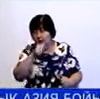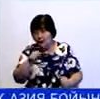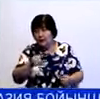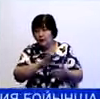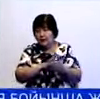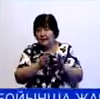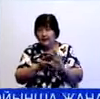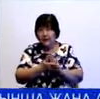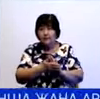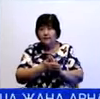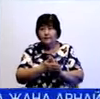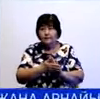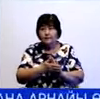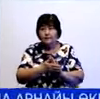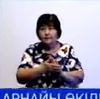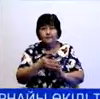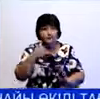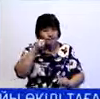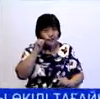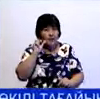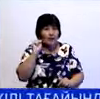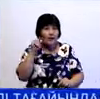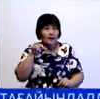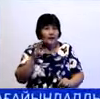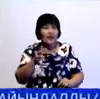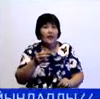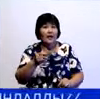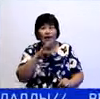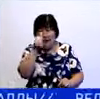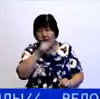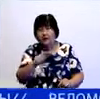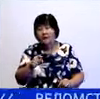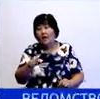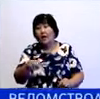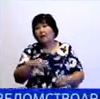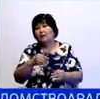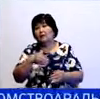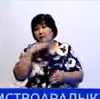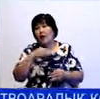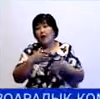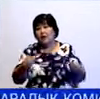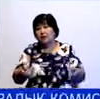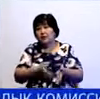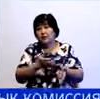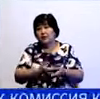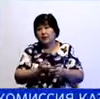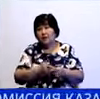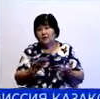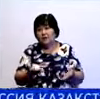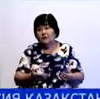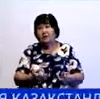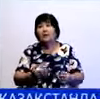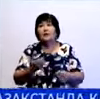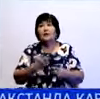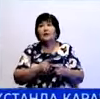жағдайлар кеше ақпан айына дейін ғана жетті де, кейін көктемге жетпей осы көтеріліп кетіп тұрған.